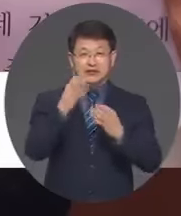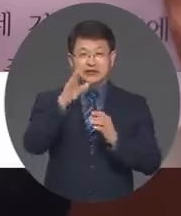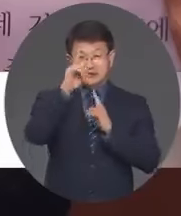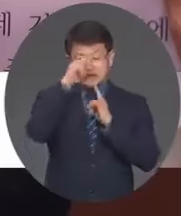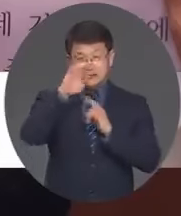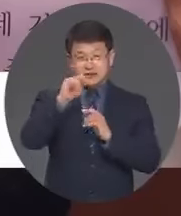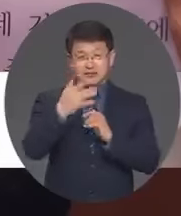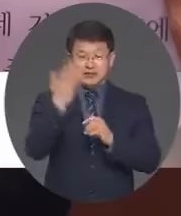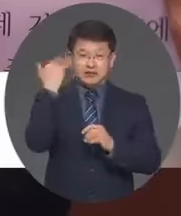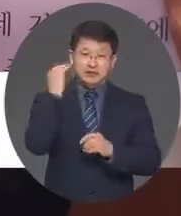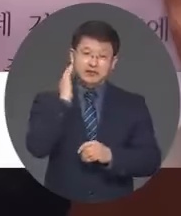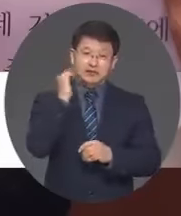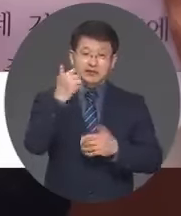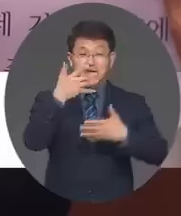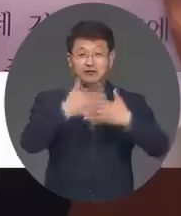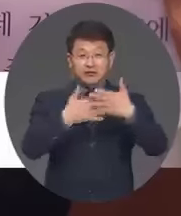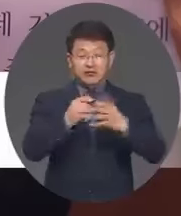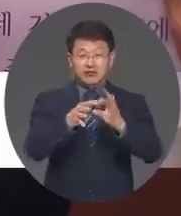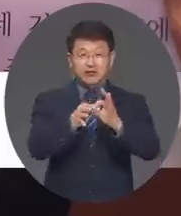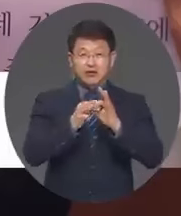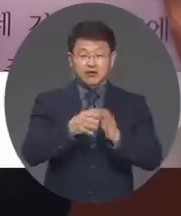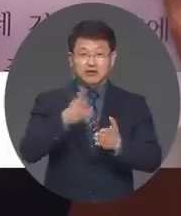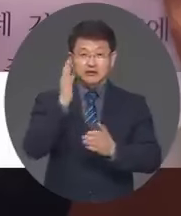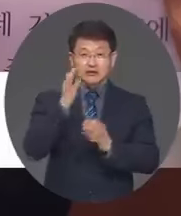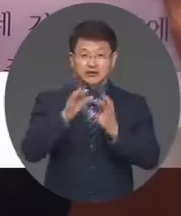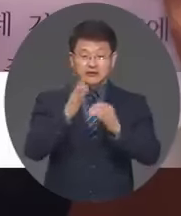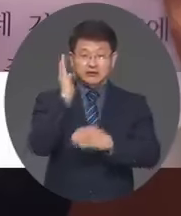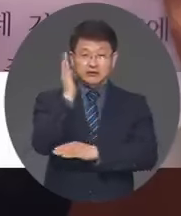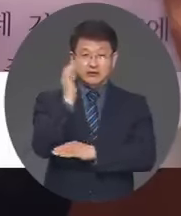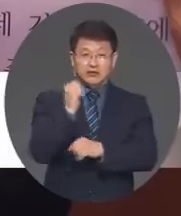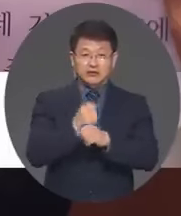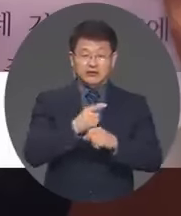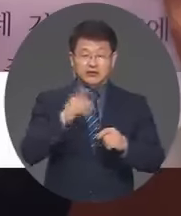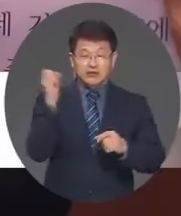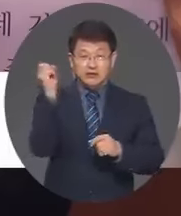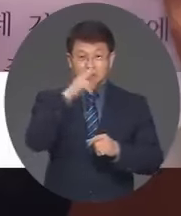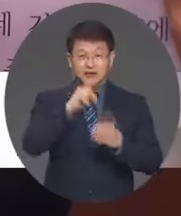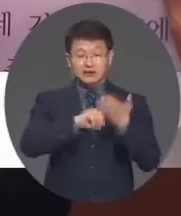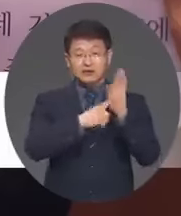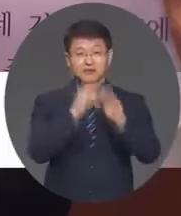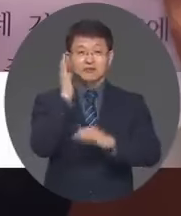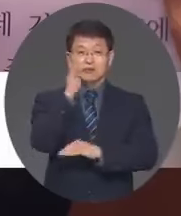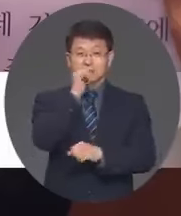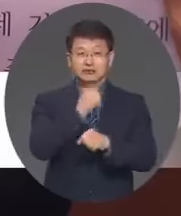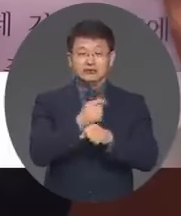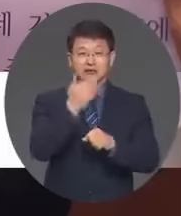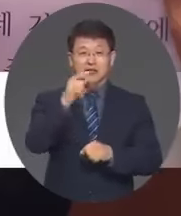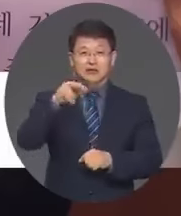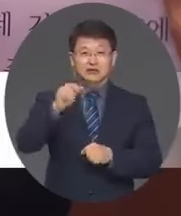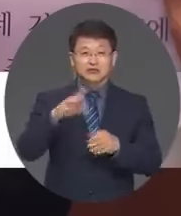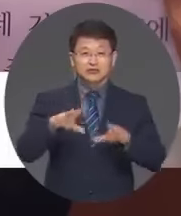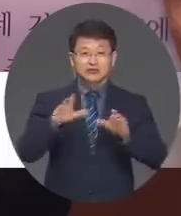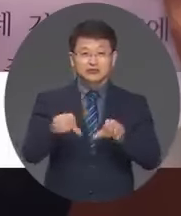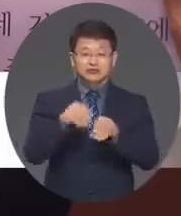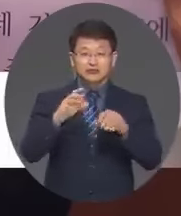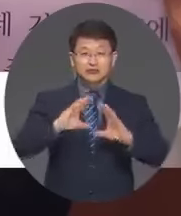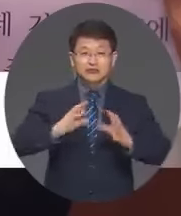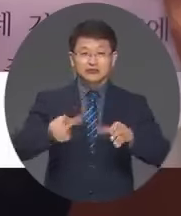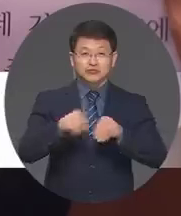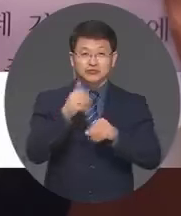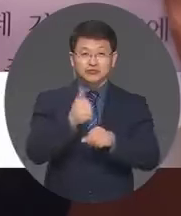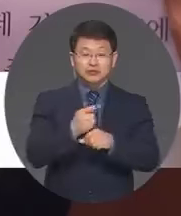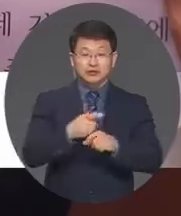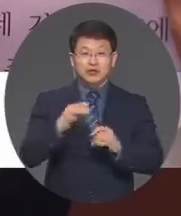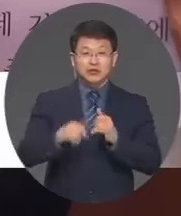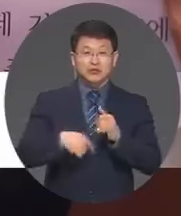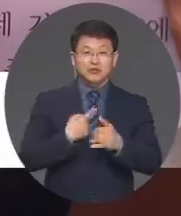전 대통령을 다룬 영화와 관련 발언에 반발하는 기습 행동이 있었습니다. 한덕수 국무총리를 향해 독재자